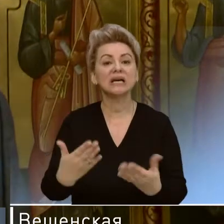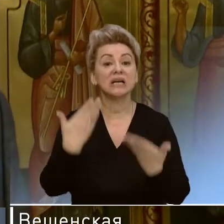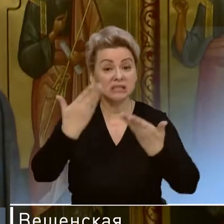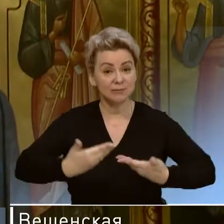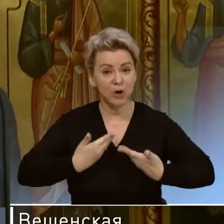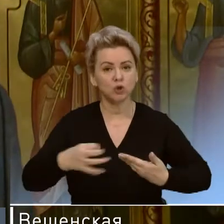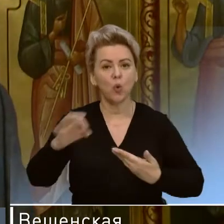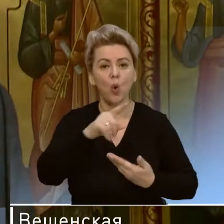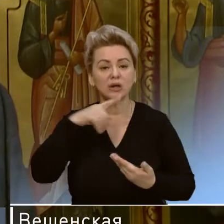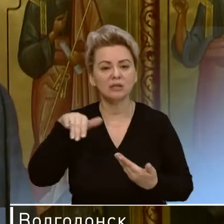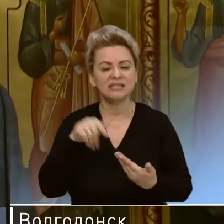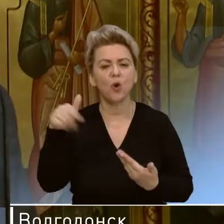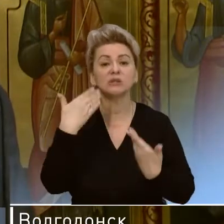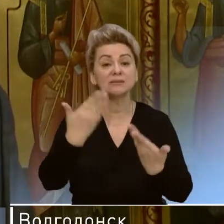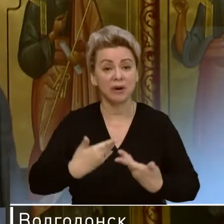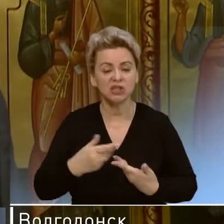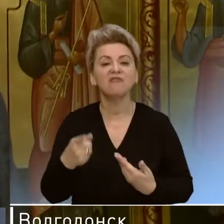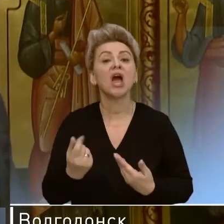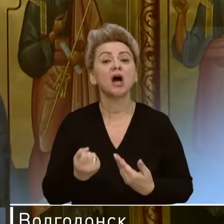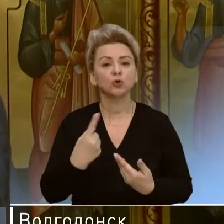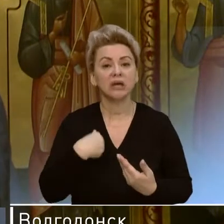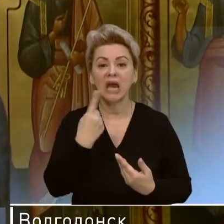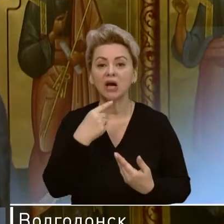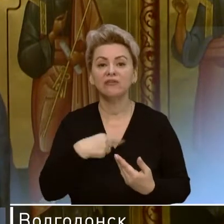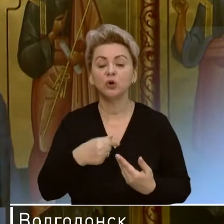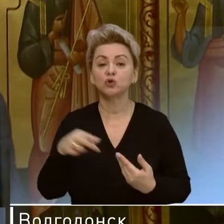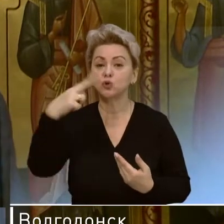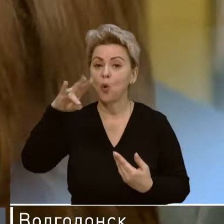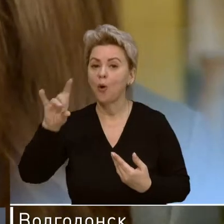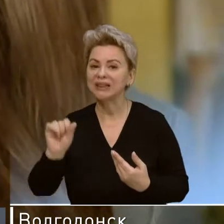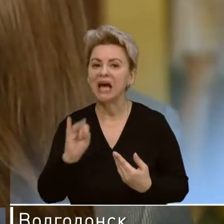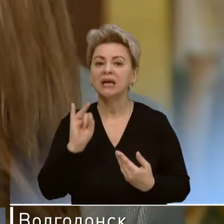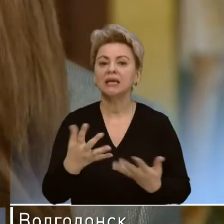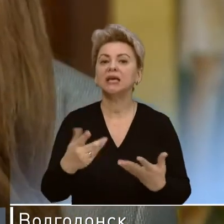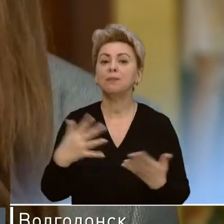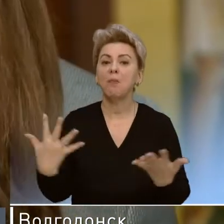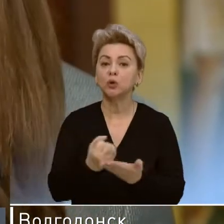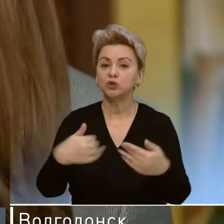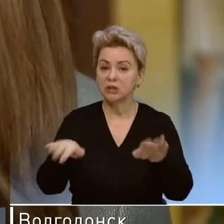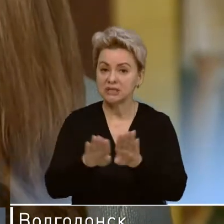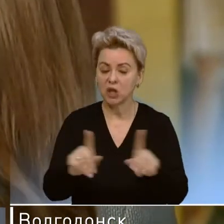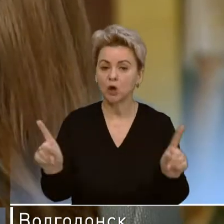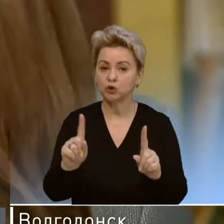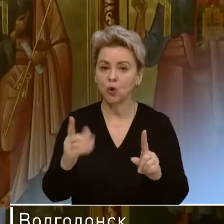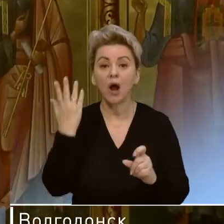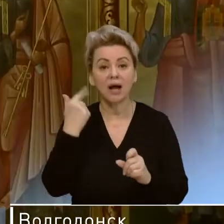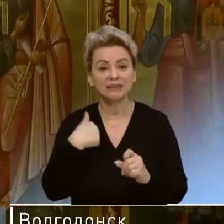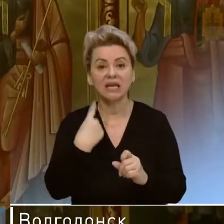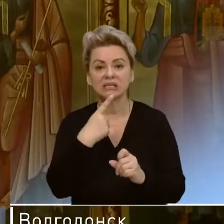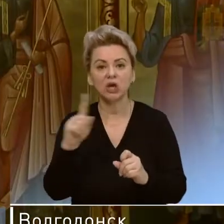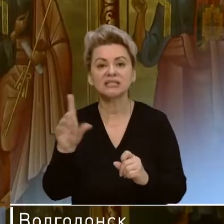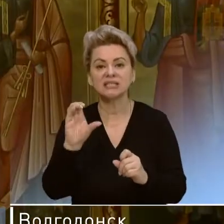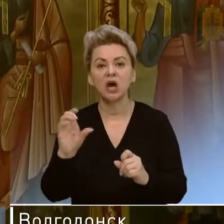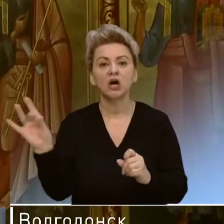расспрашивал о России, он спросил, вы откуда? Я говорю, я с Дона. И получилось так, что когда я сказал